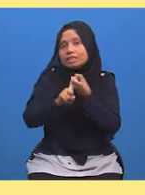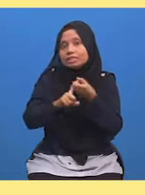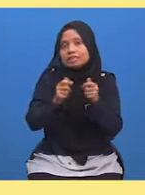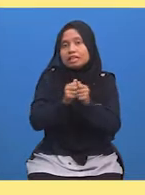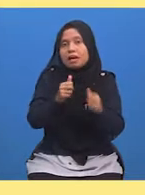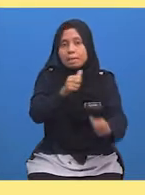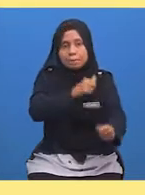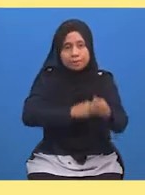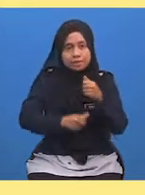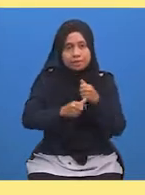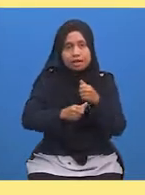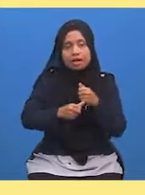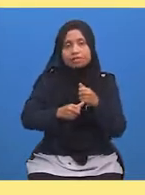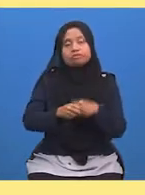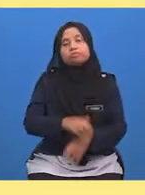perniagaan perabot.